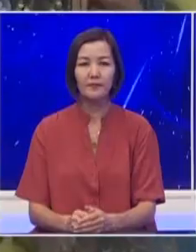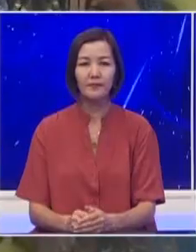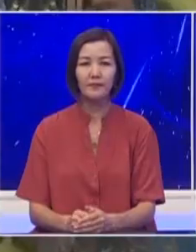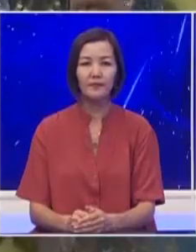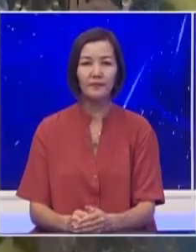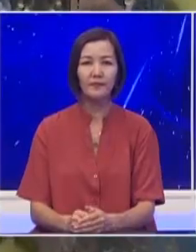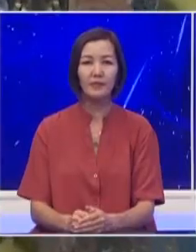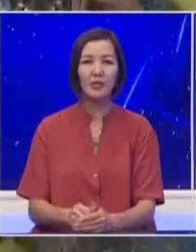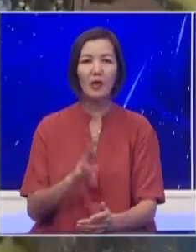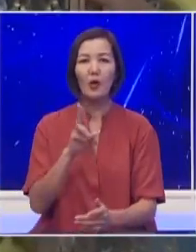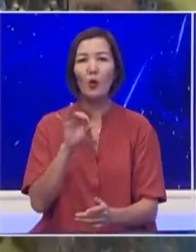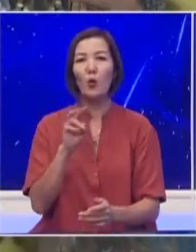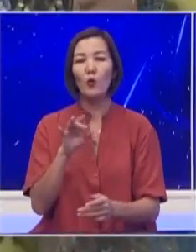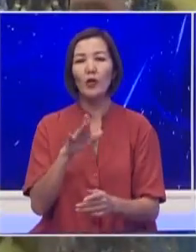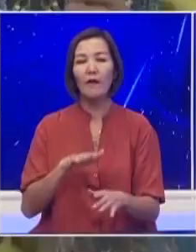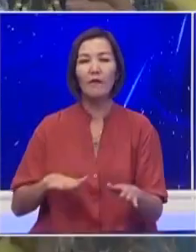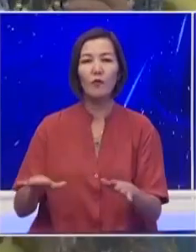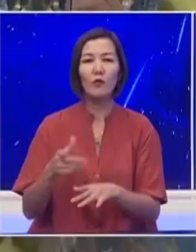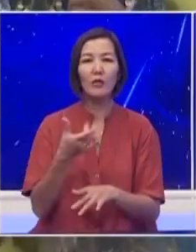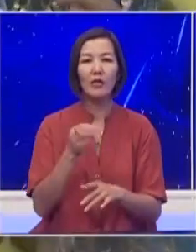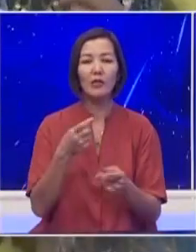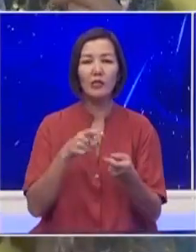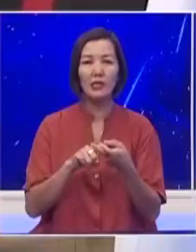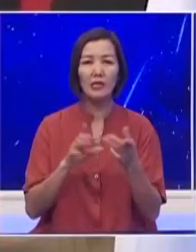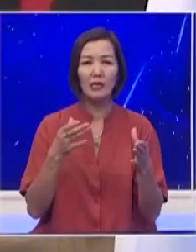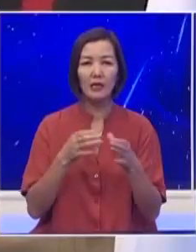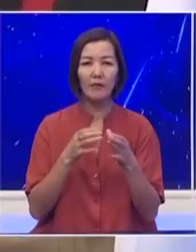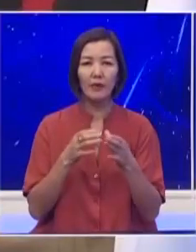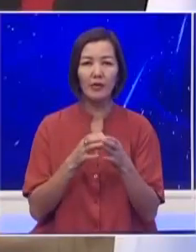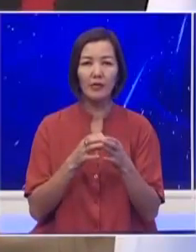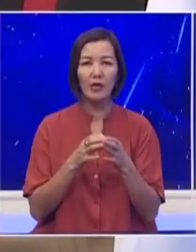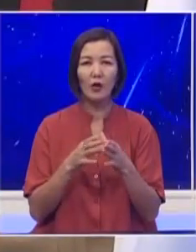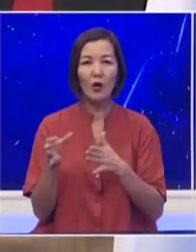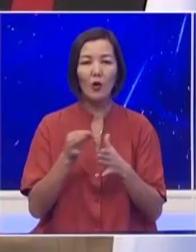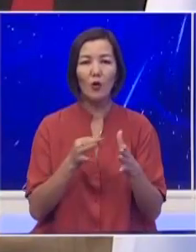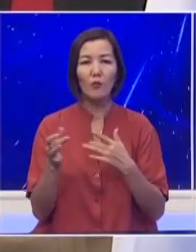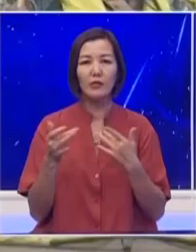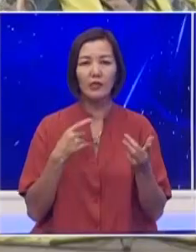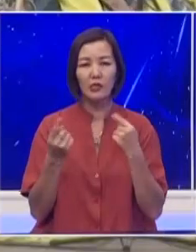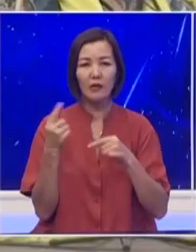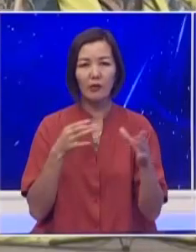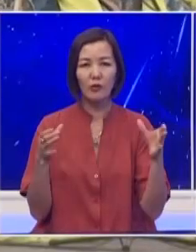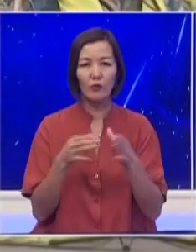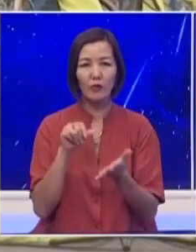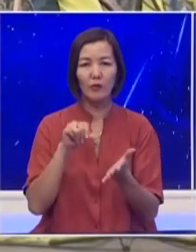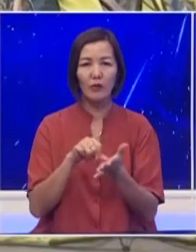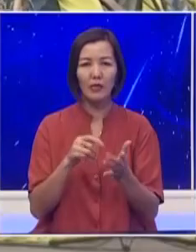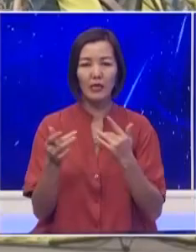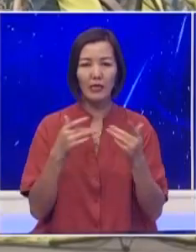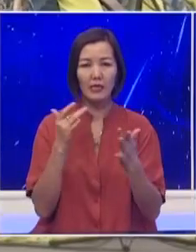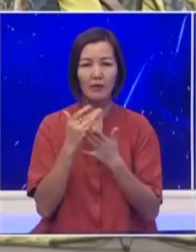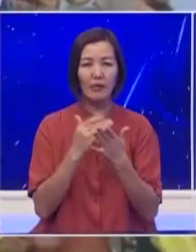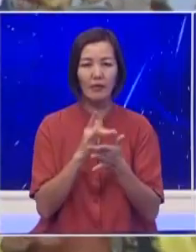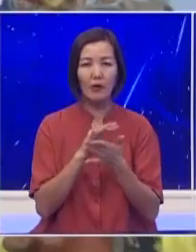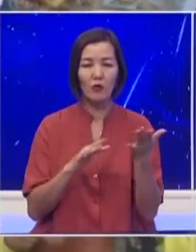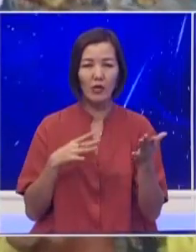Қапшағай өңірінің газ желілері компаниясы үшін айтулы шара Құрманғазы оркестрі мен облыстық филармония шығармашылық ұжымдарының қатысуымен өткен концерттік